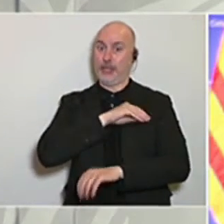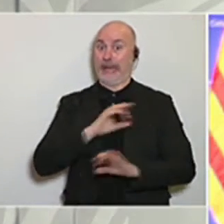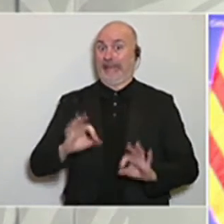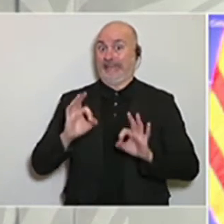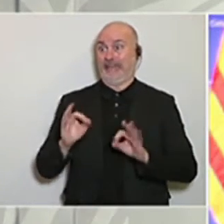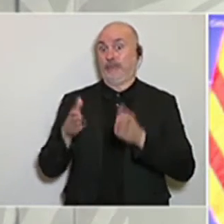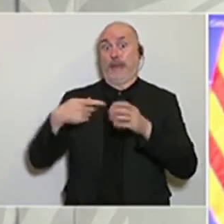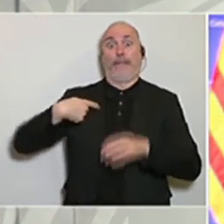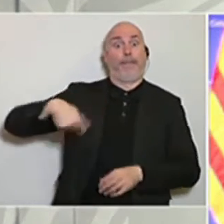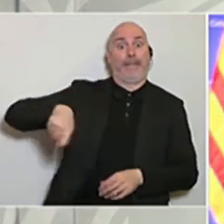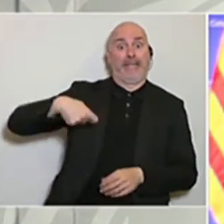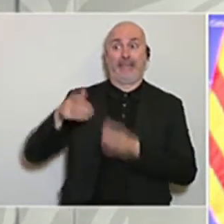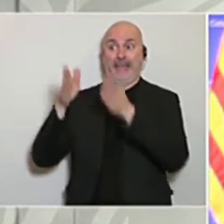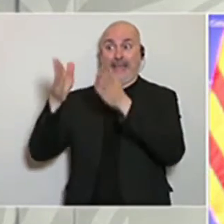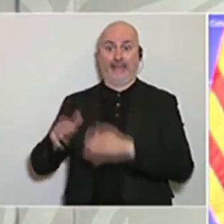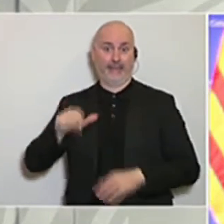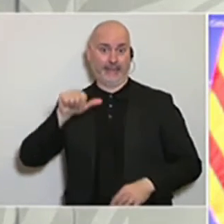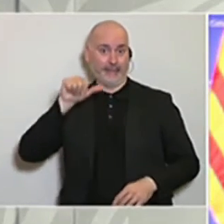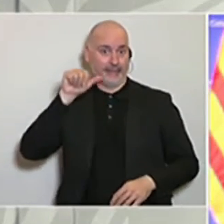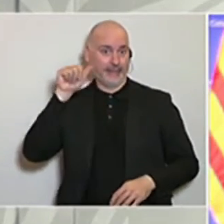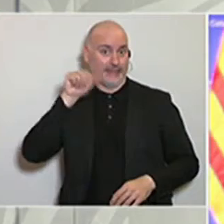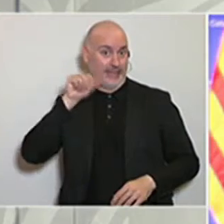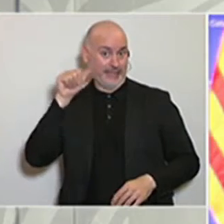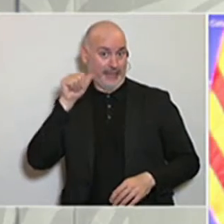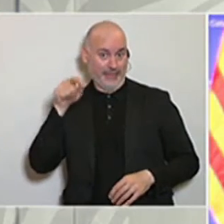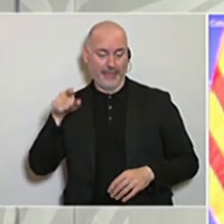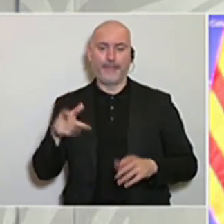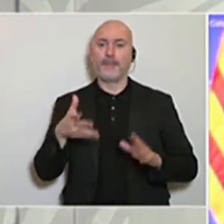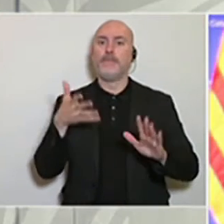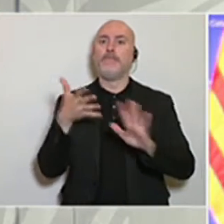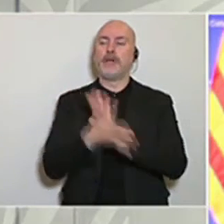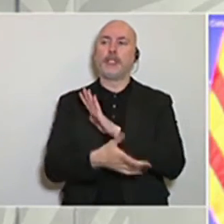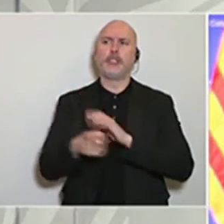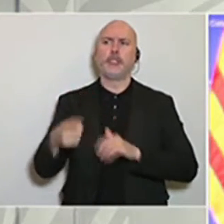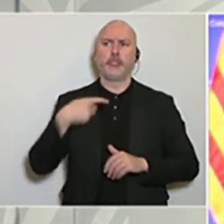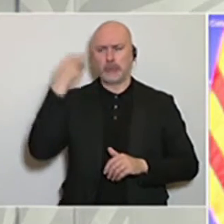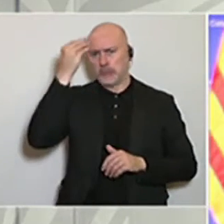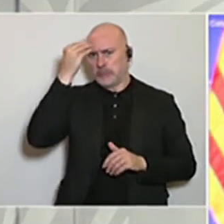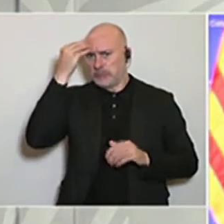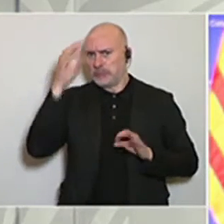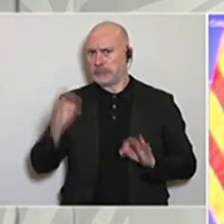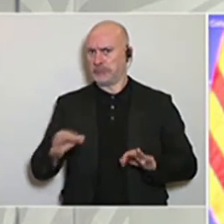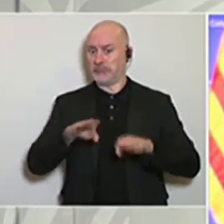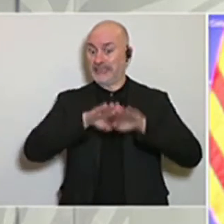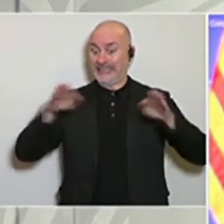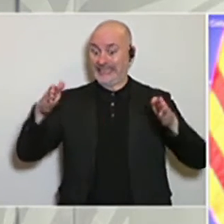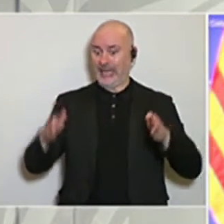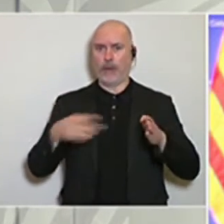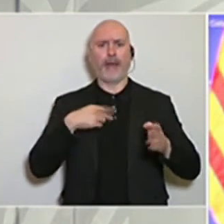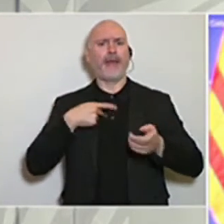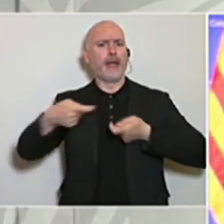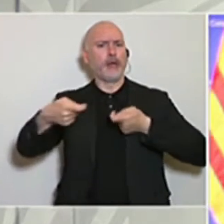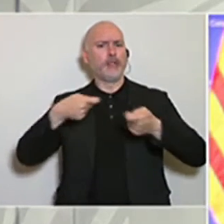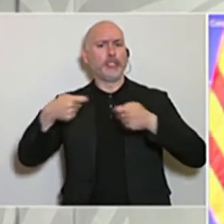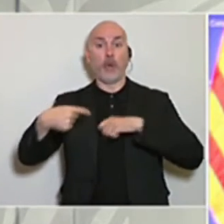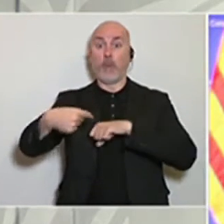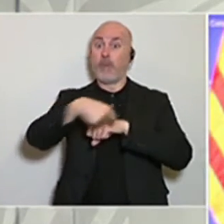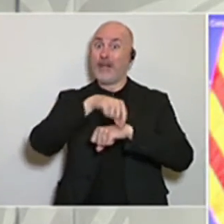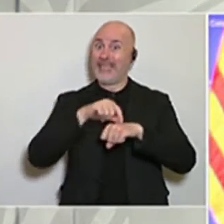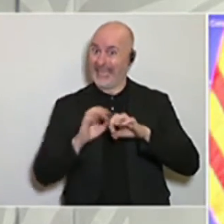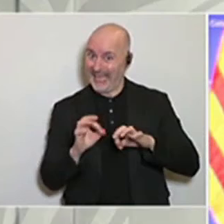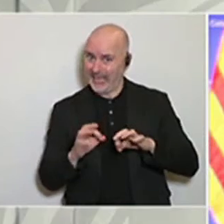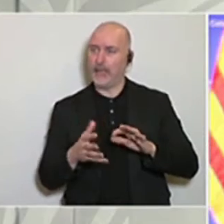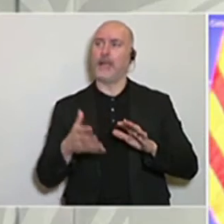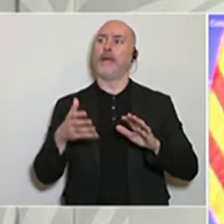del seu president, el senyor Pedro Sánchez. No? I per tant, en aquest sentit, nosaltres creiem que una taula de negociació política per resoldre un